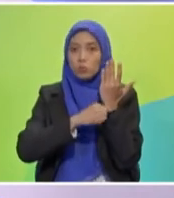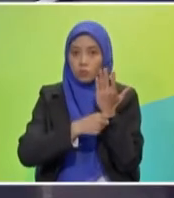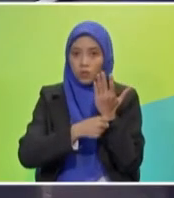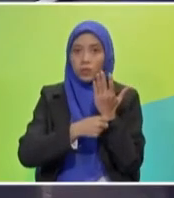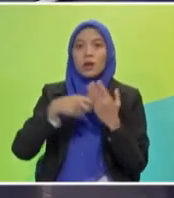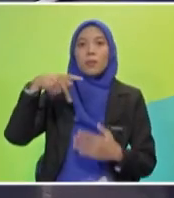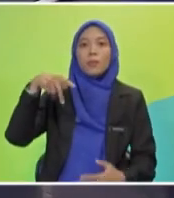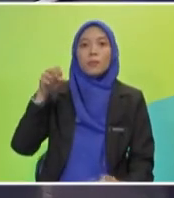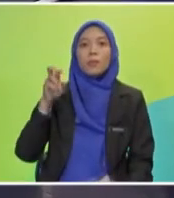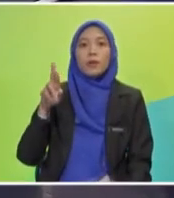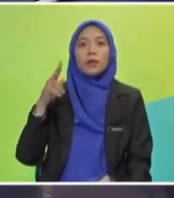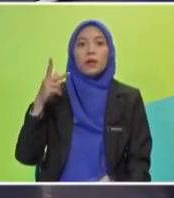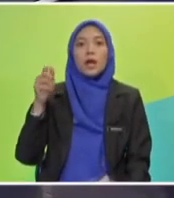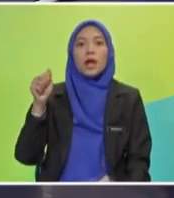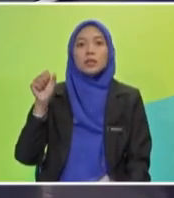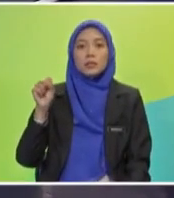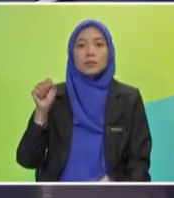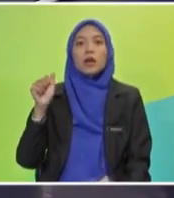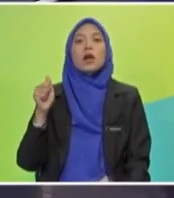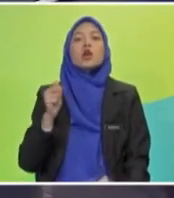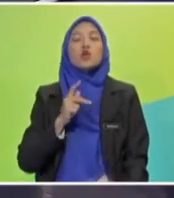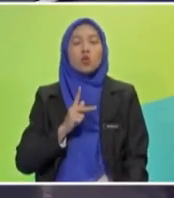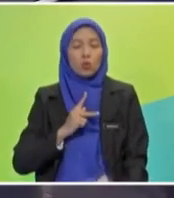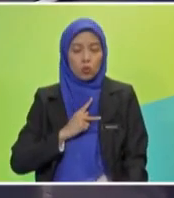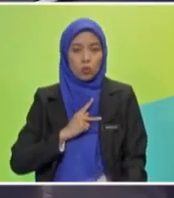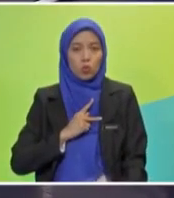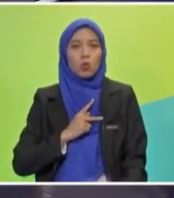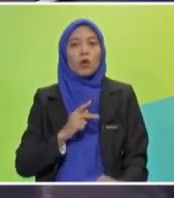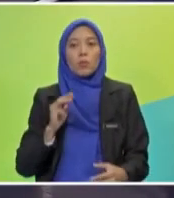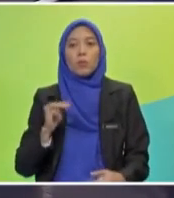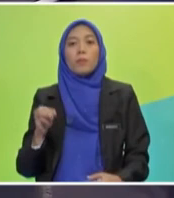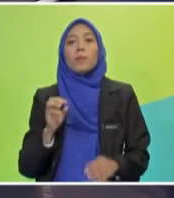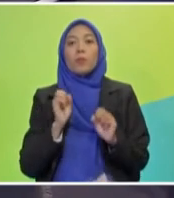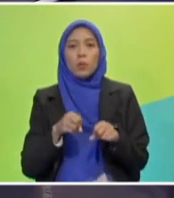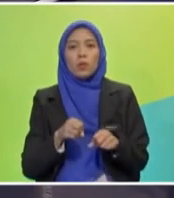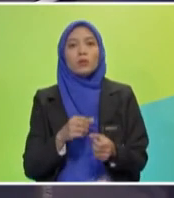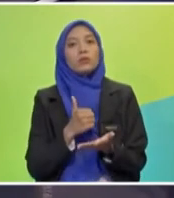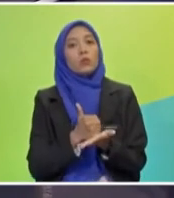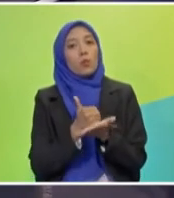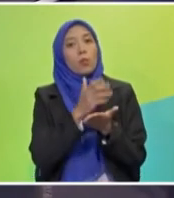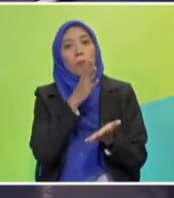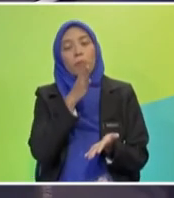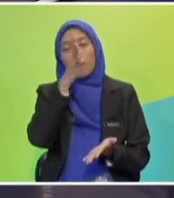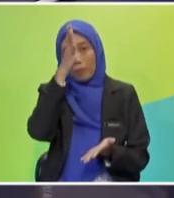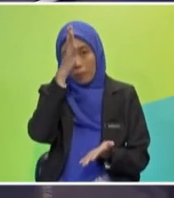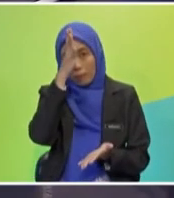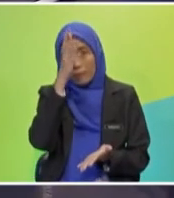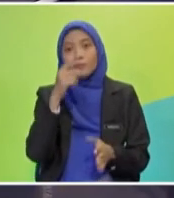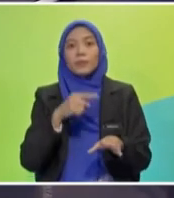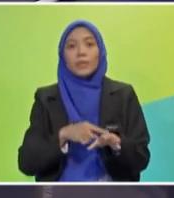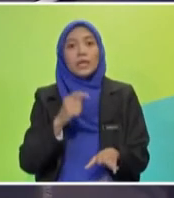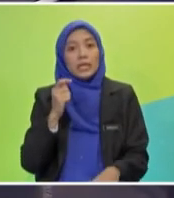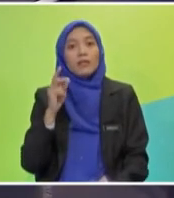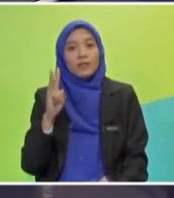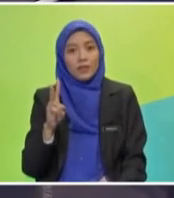Baiklah, murid-murid boleh minta bantuan ibu bapa, abang atau kakak atau guru-guru untuk kepautan yang tertera di kaca televisyen.